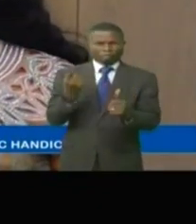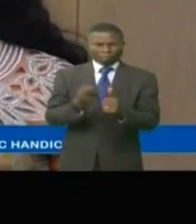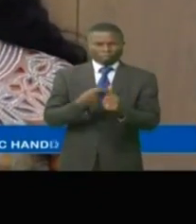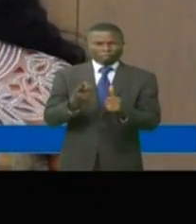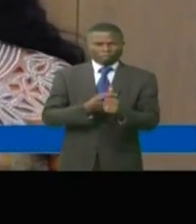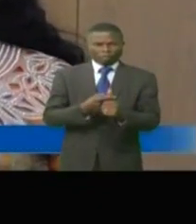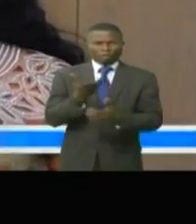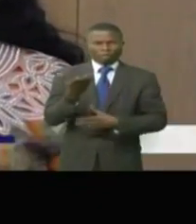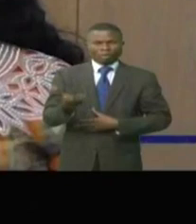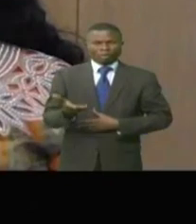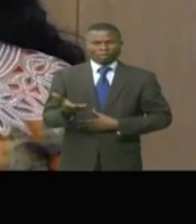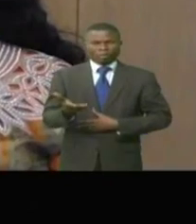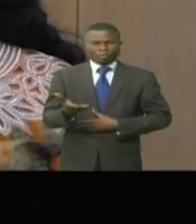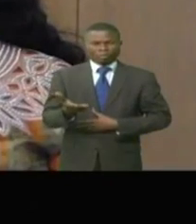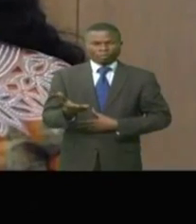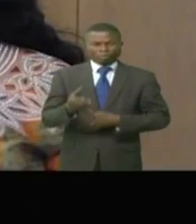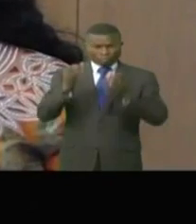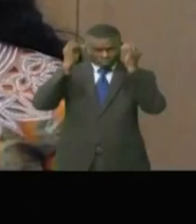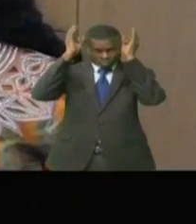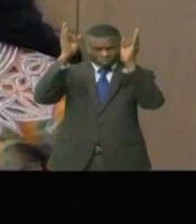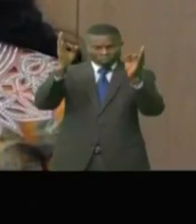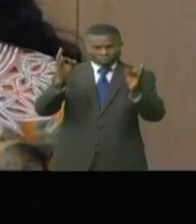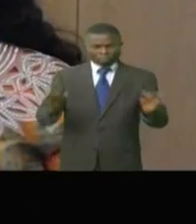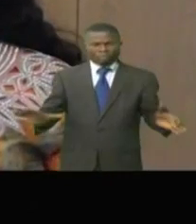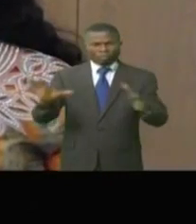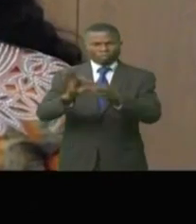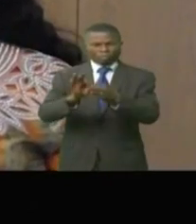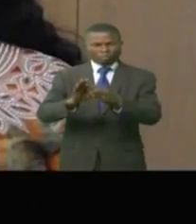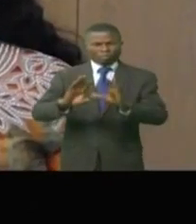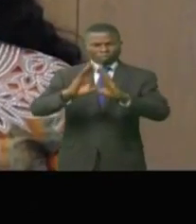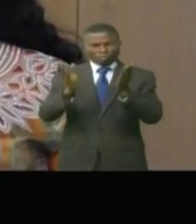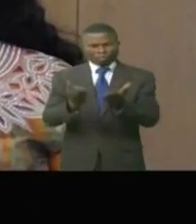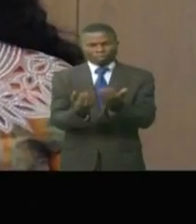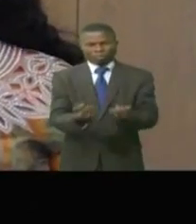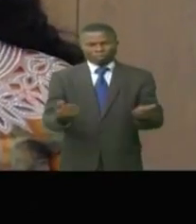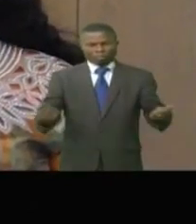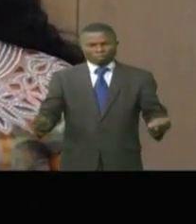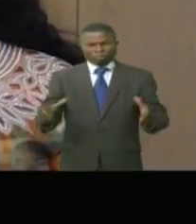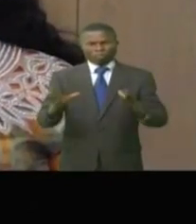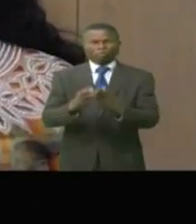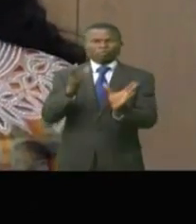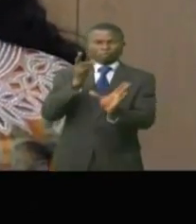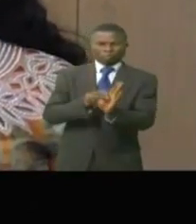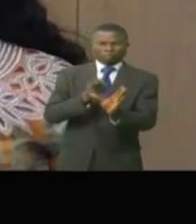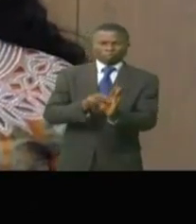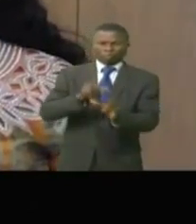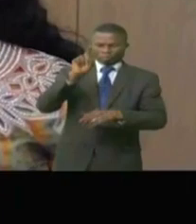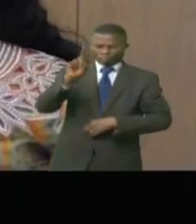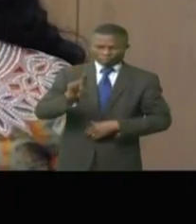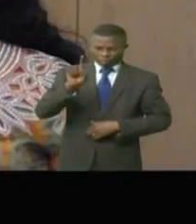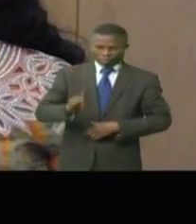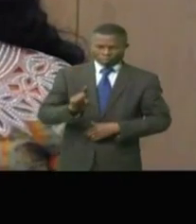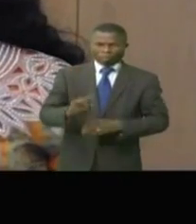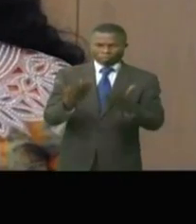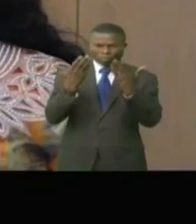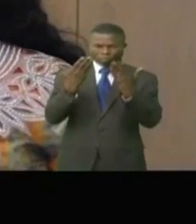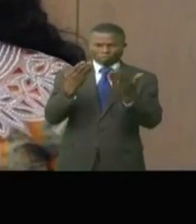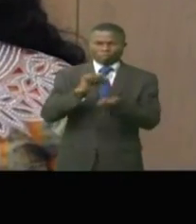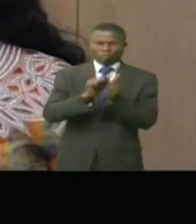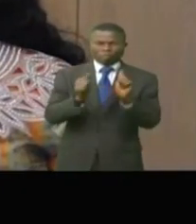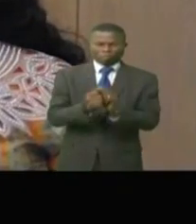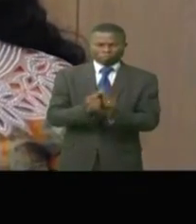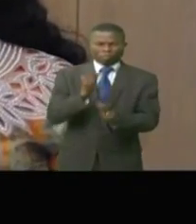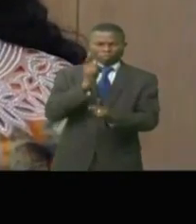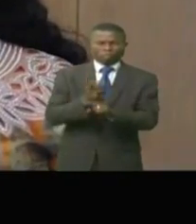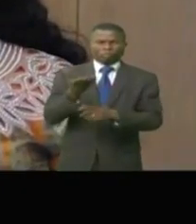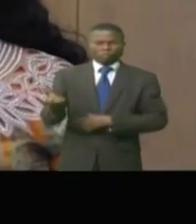entre autres de l'éducation inclusive pour les enfants avec handicap et ceux ayant des problèmes